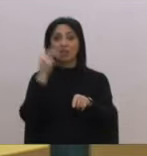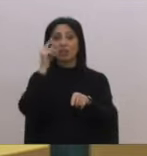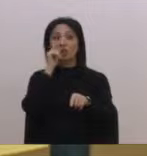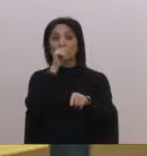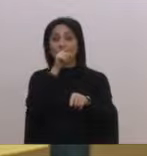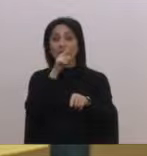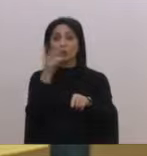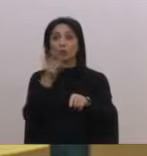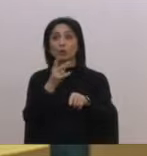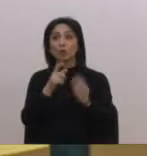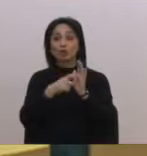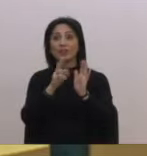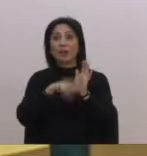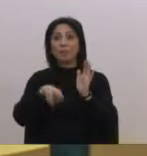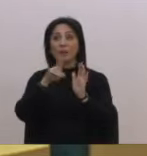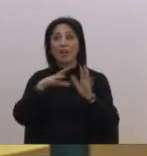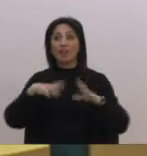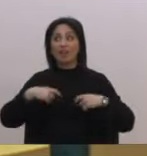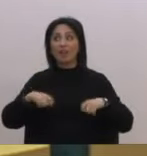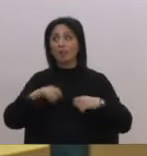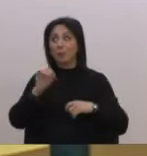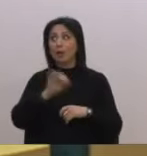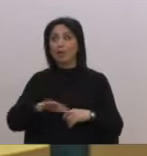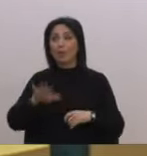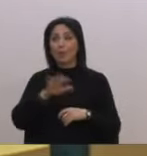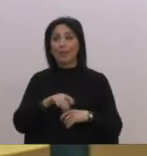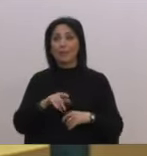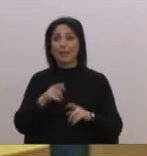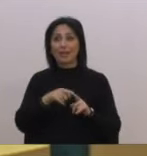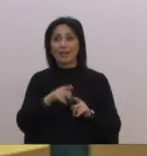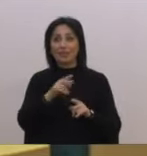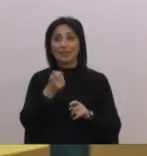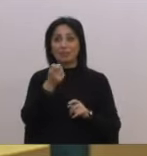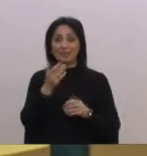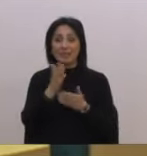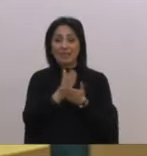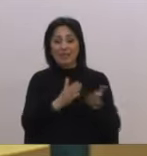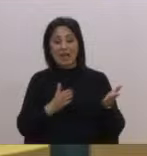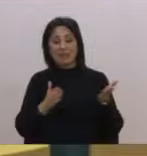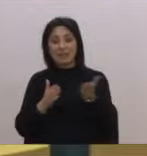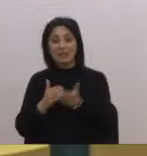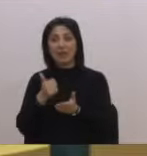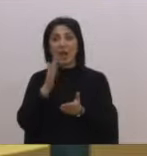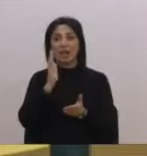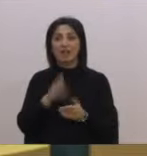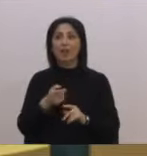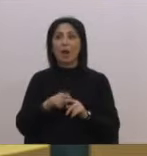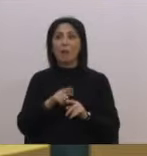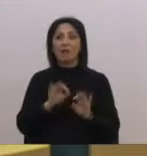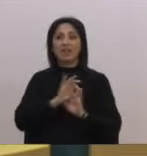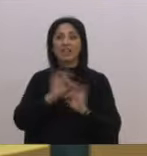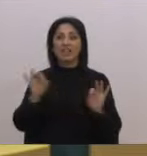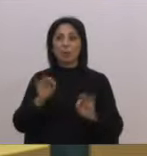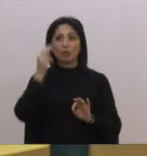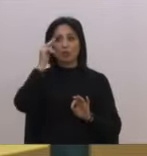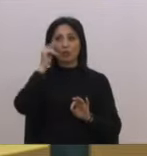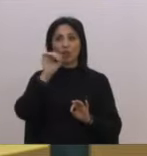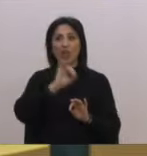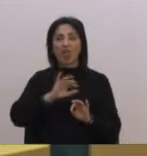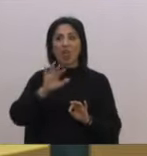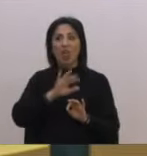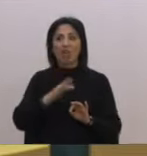Chineti romelis 700 miliards vachrobs Europastan. Nekhidan ro tsamovides tsire dinatsilits mains, kargi ikneba, amiton idealuri ikneba tu chinuri da